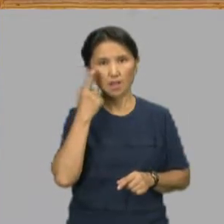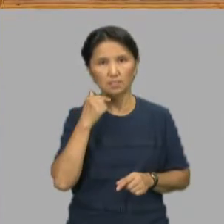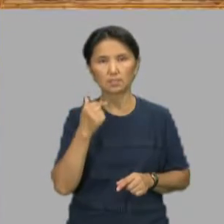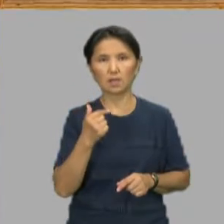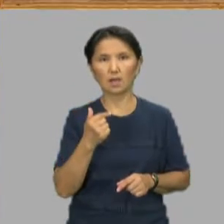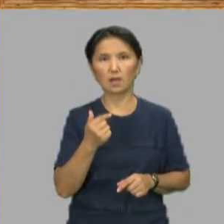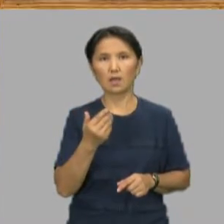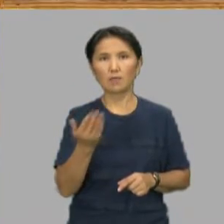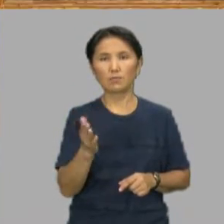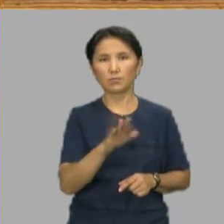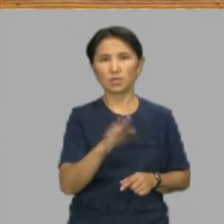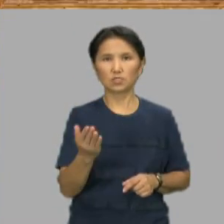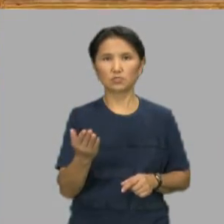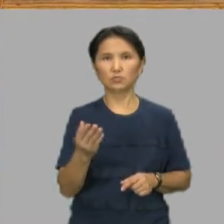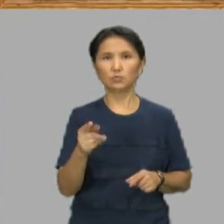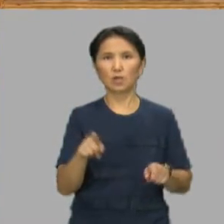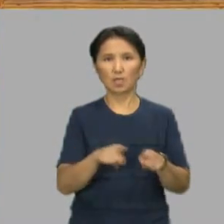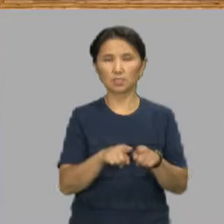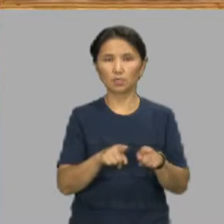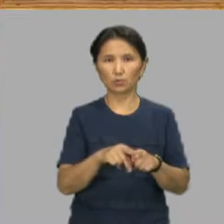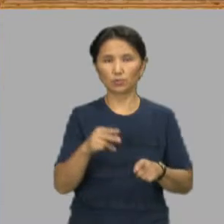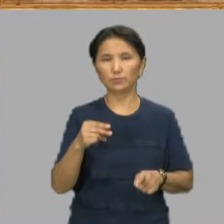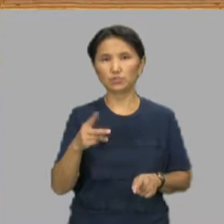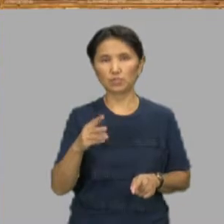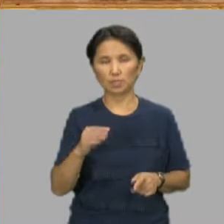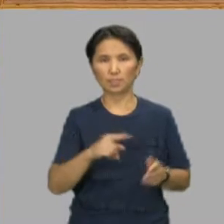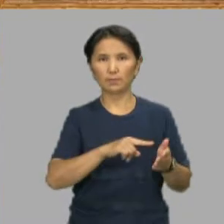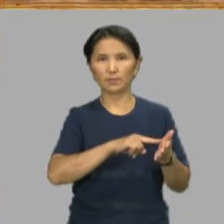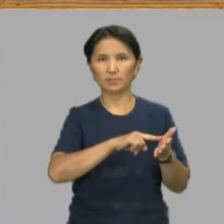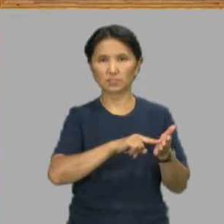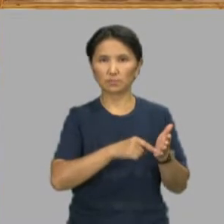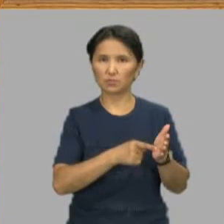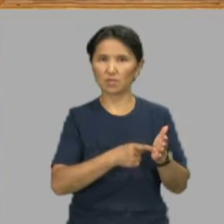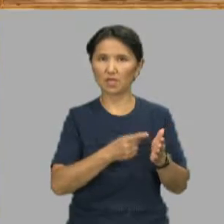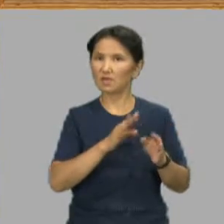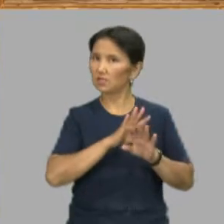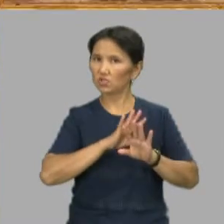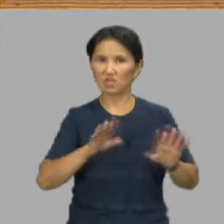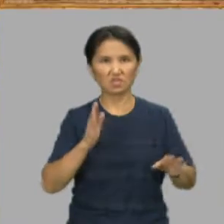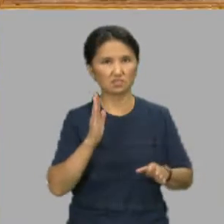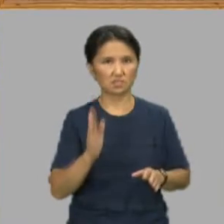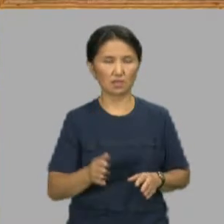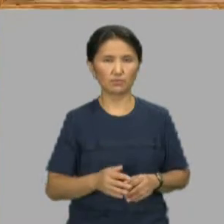Когда между однородными членами запятая не ставится?